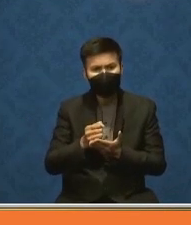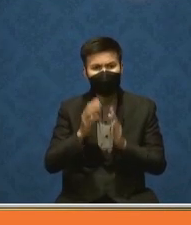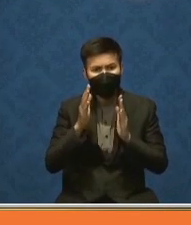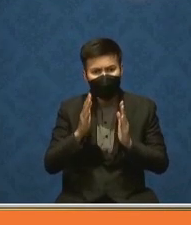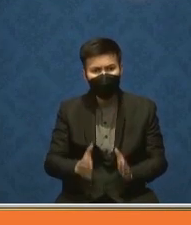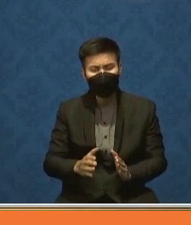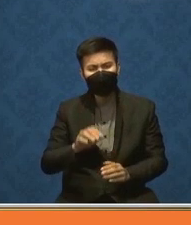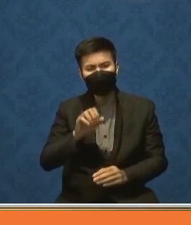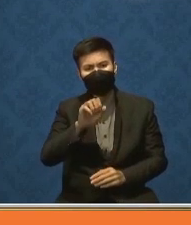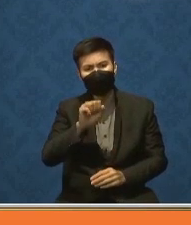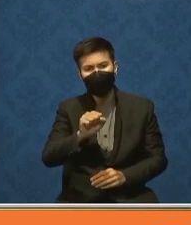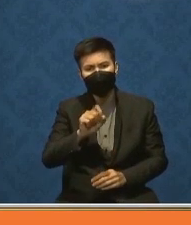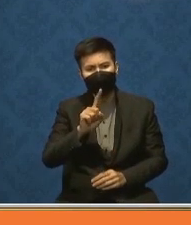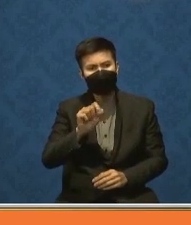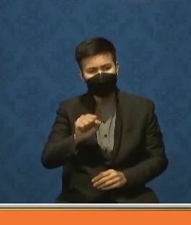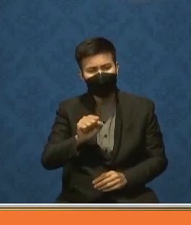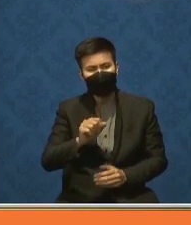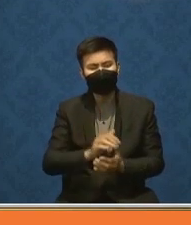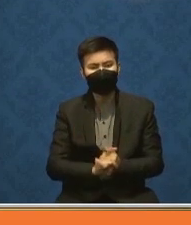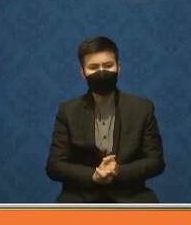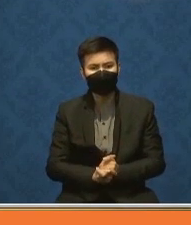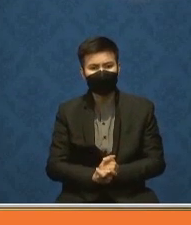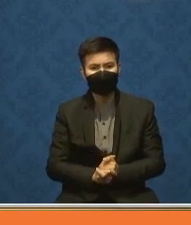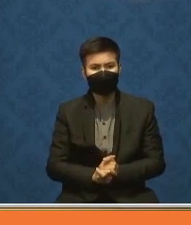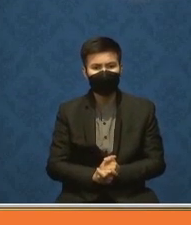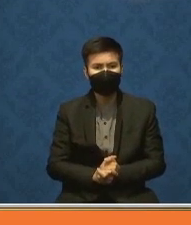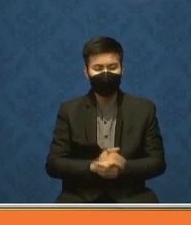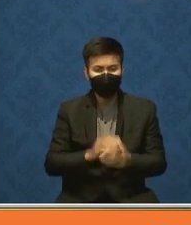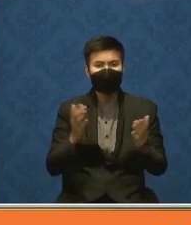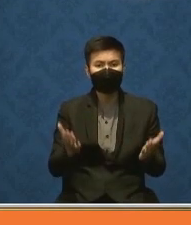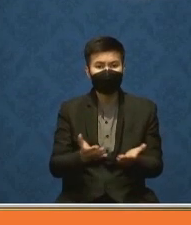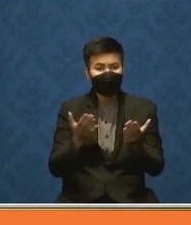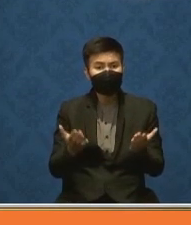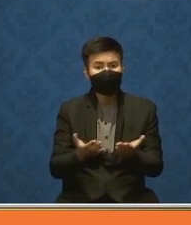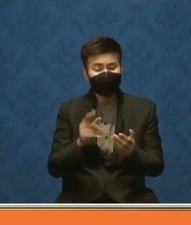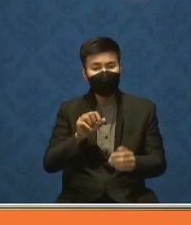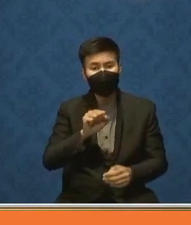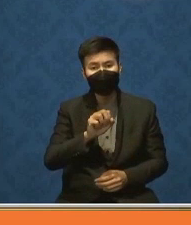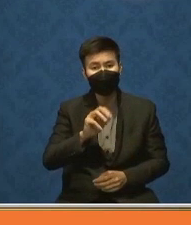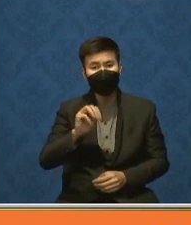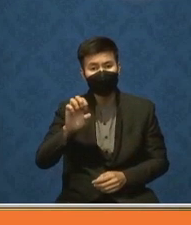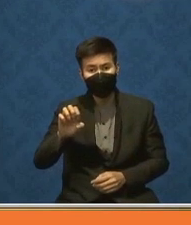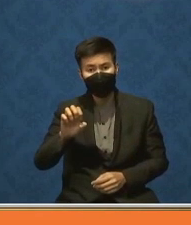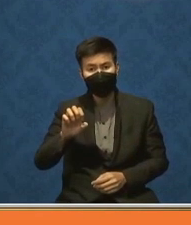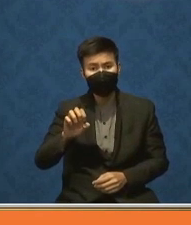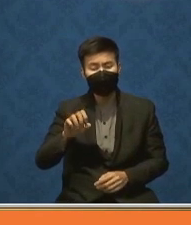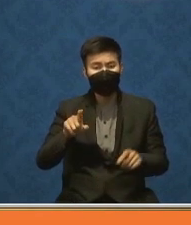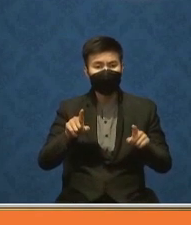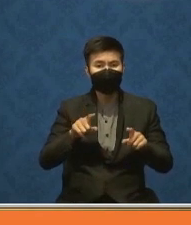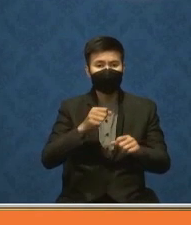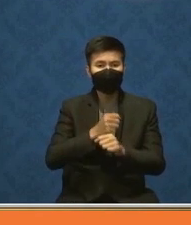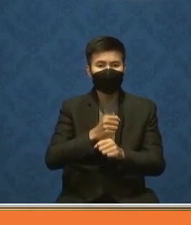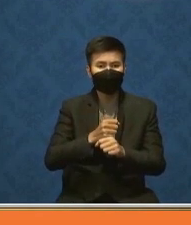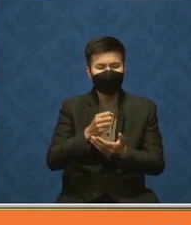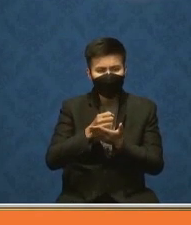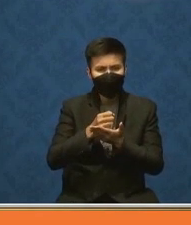วยชีวิตเป็นแสนๆชีวิตจากวงจรหนี้นอกระบบครับและทับยกระดับให้ SME เนี่ยกลายเป็นเครื่องจักรเศรษฐกิจตั